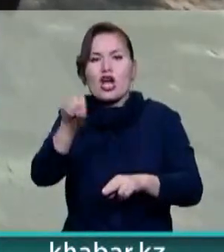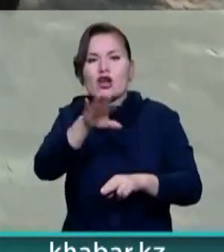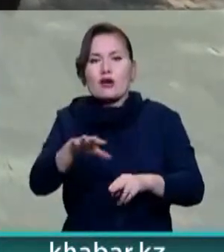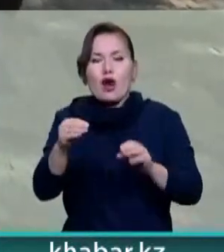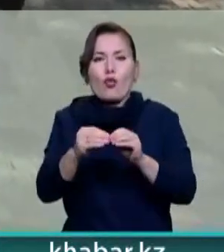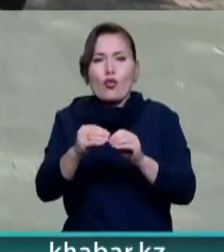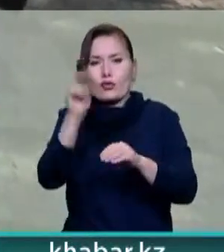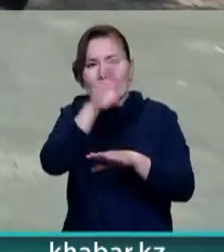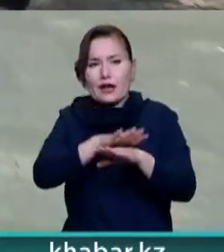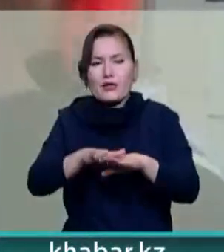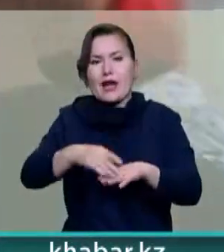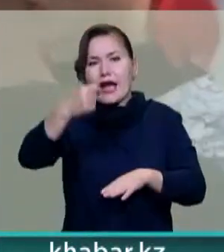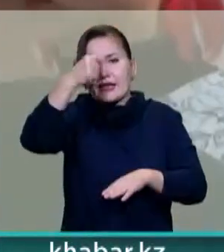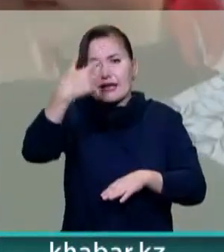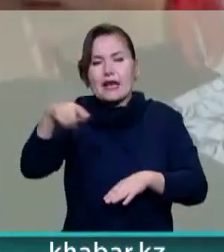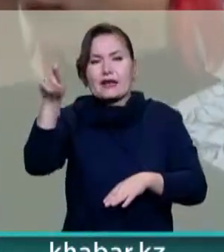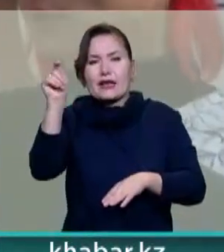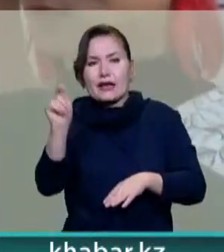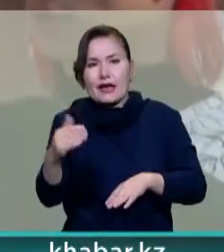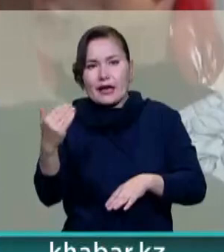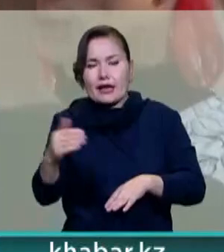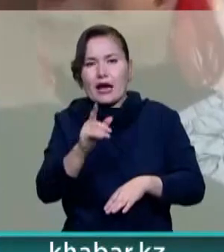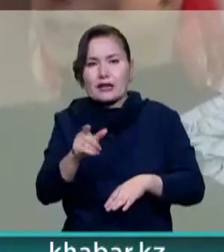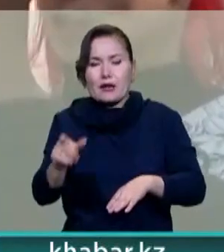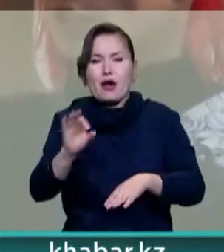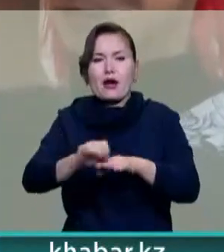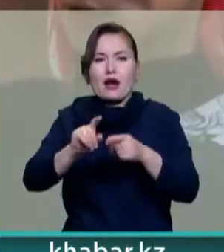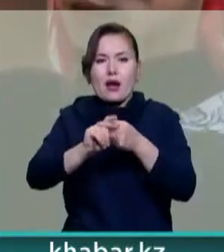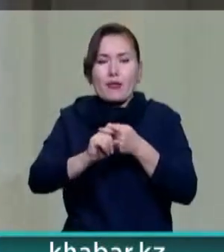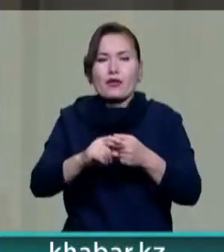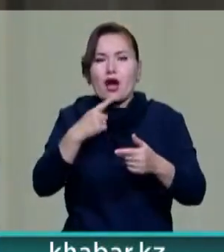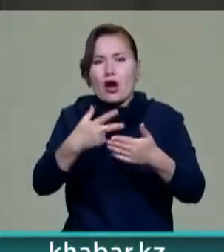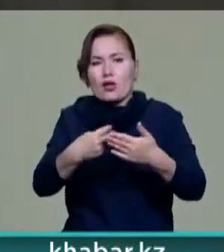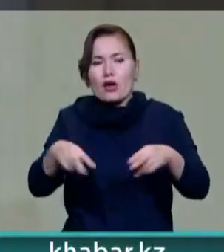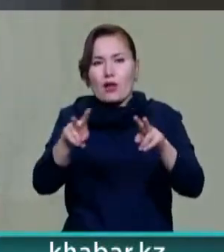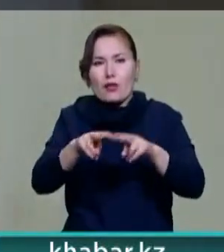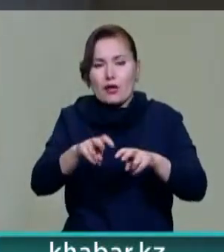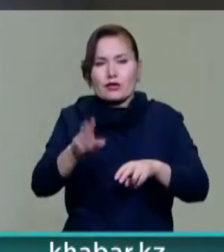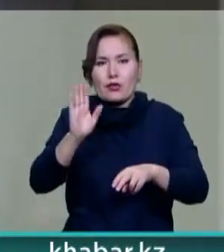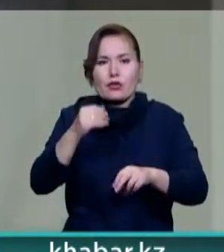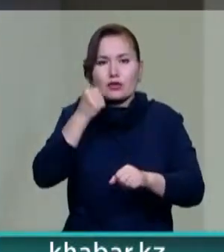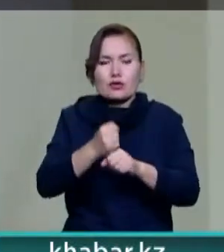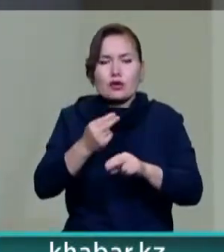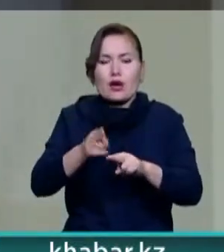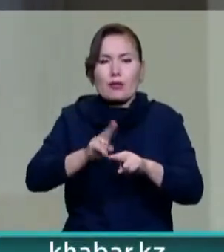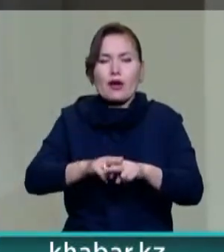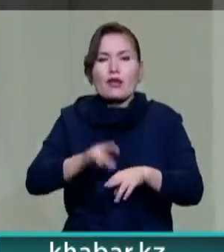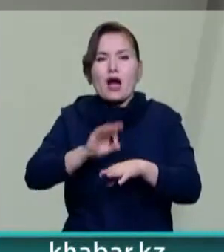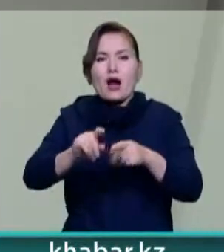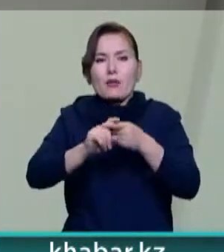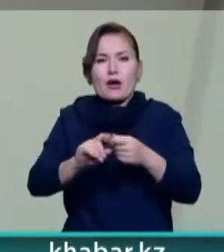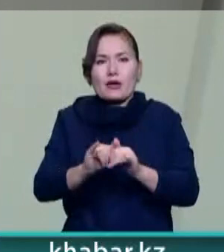Еуропаның 10-нан аса елінде осы Чехиядан келген азаматтар коронавирусқа сынама тапсырады. Соңғы мәліметке қарағанда елде